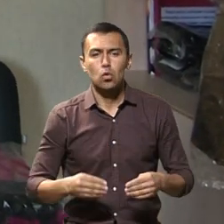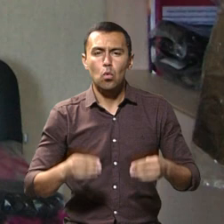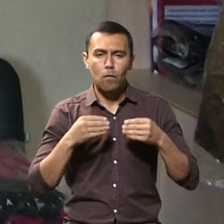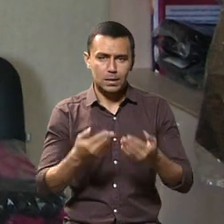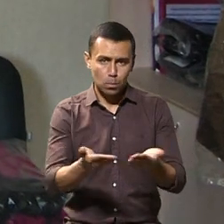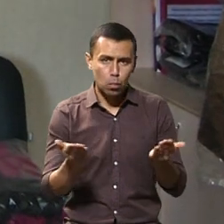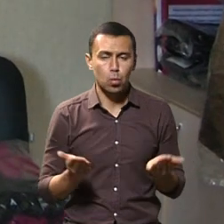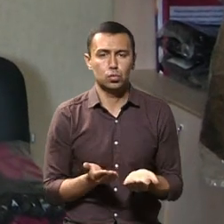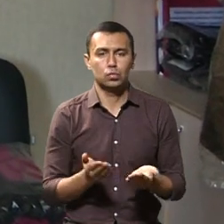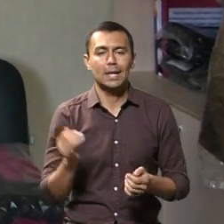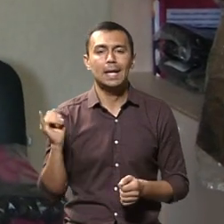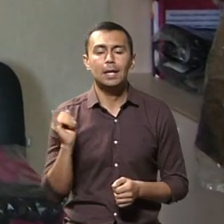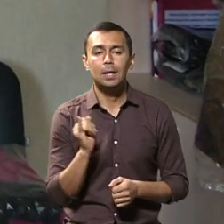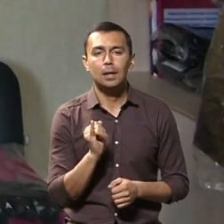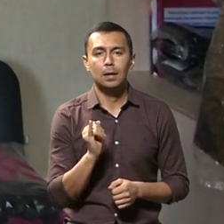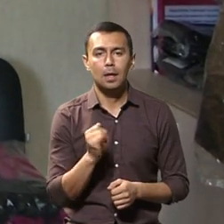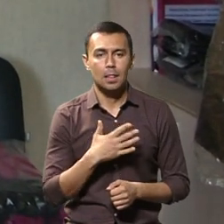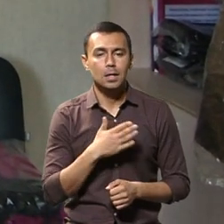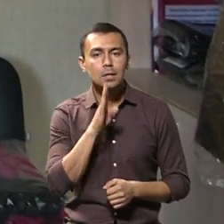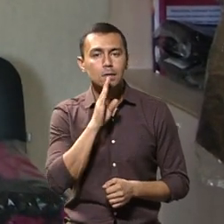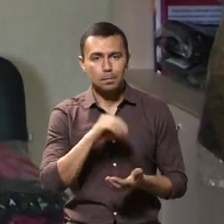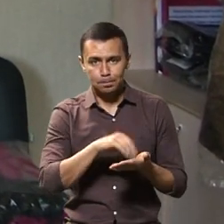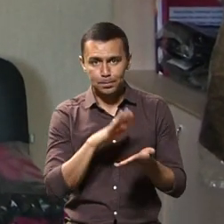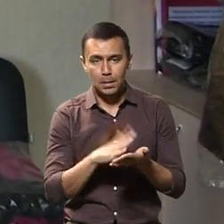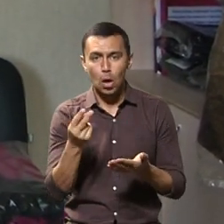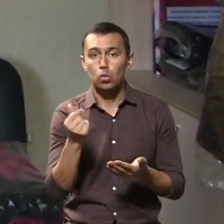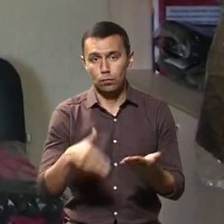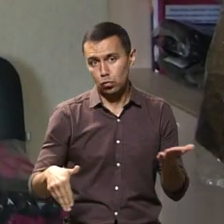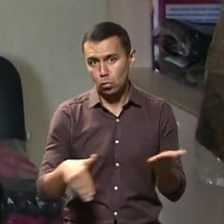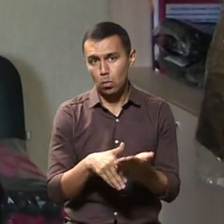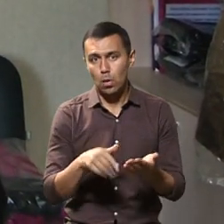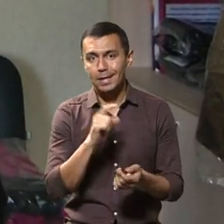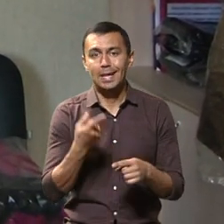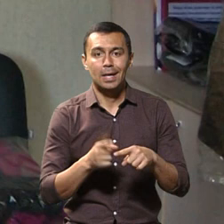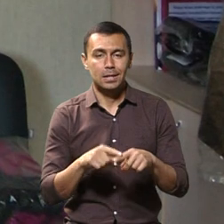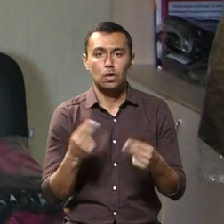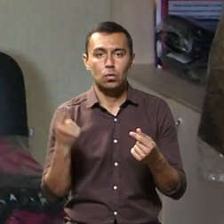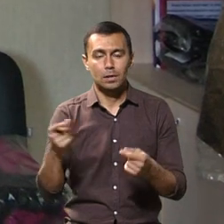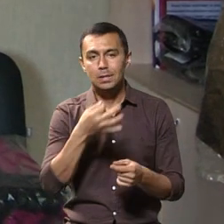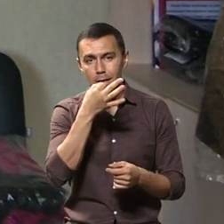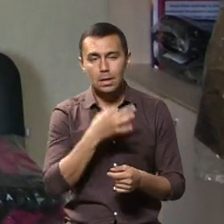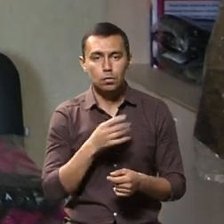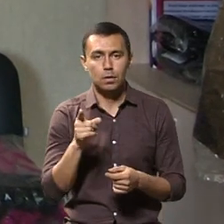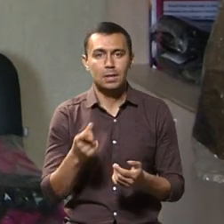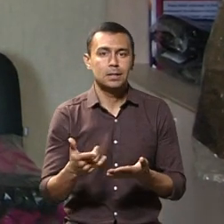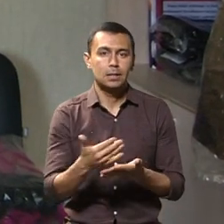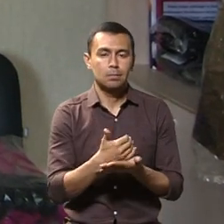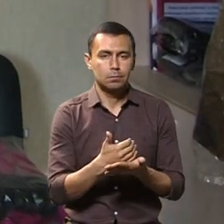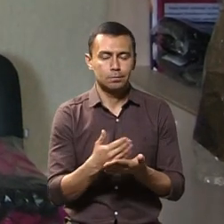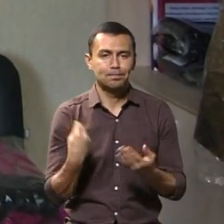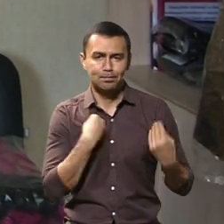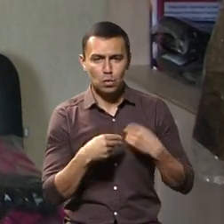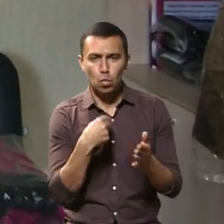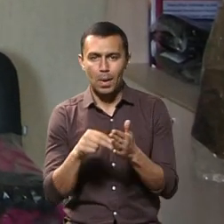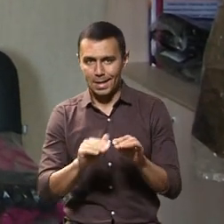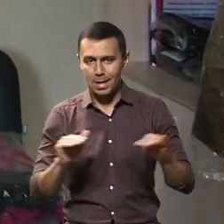посуд. І наші дівчата реєстрували їх на грошову допомогу за ці гроші. Вони сказали, що вони зібрали дітей до школи.